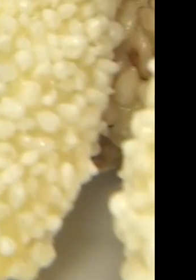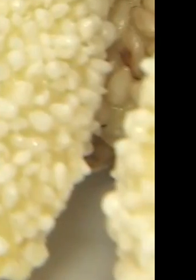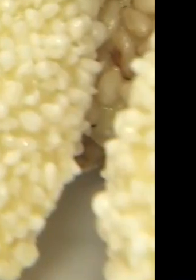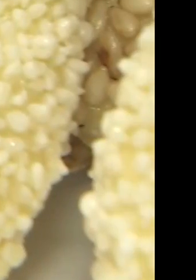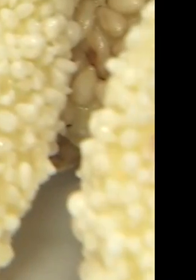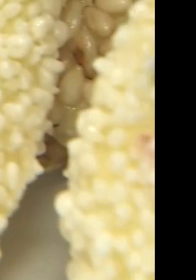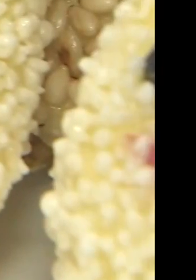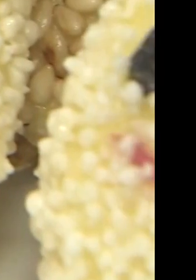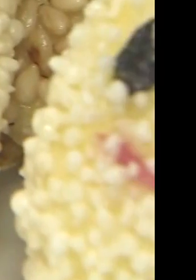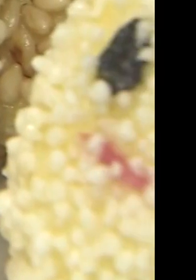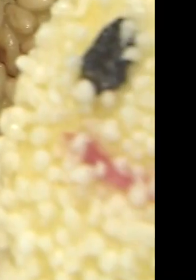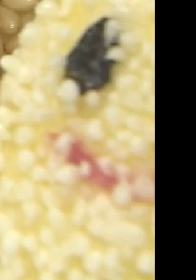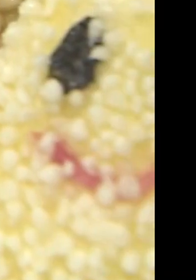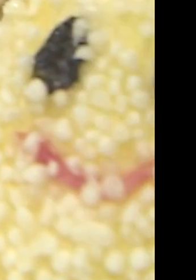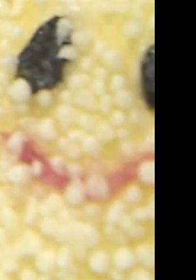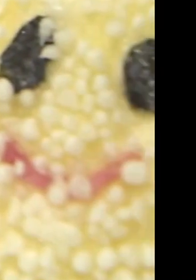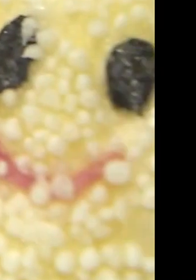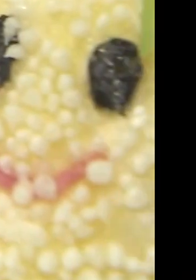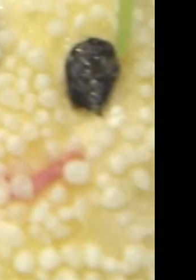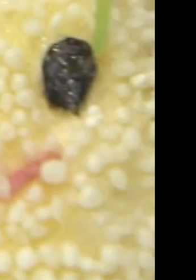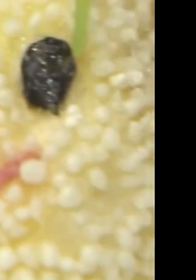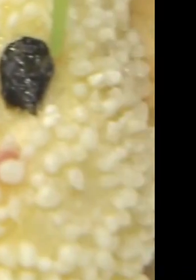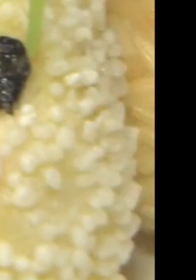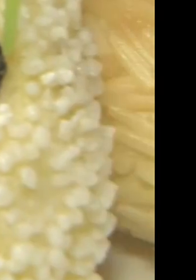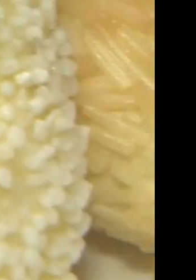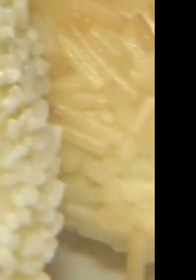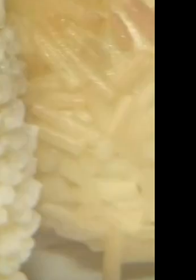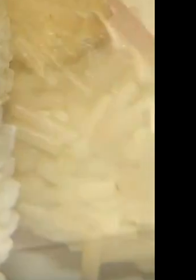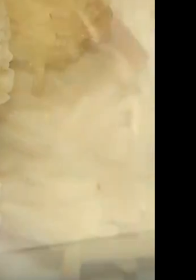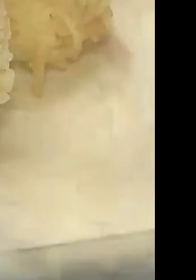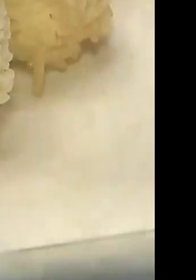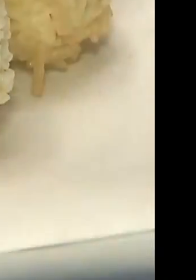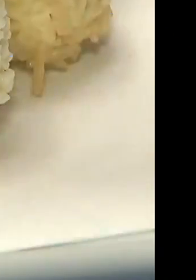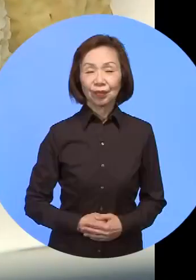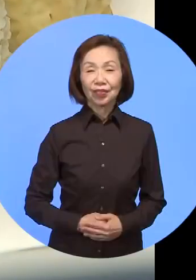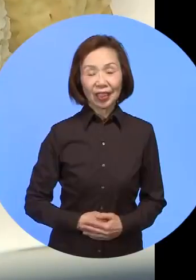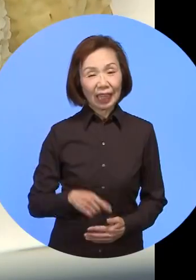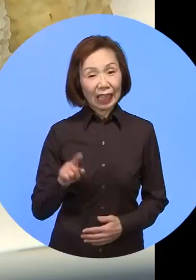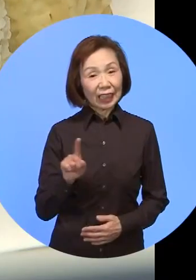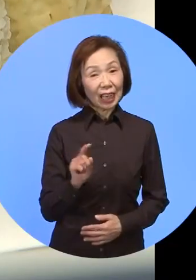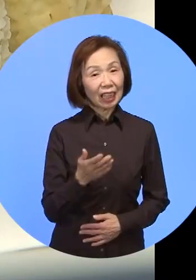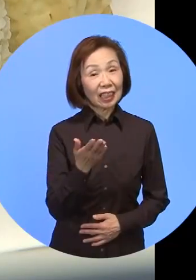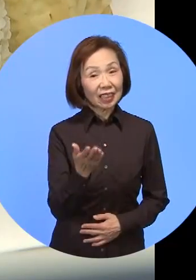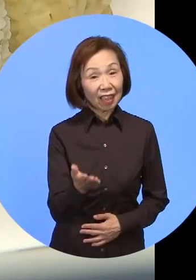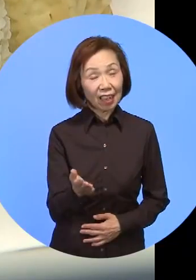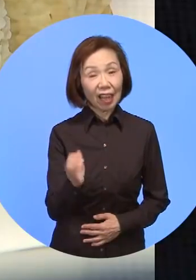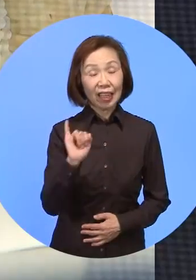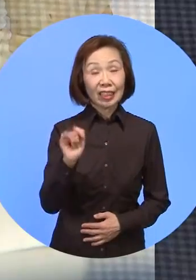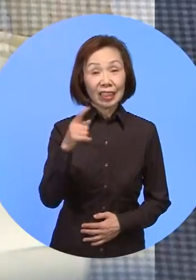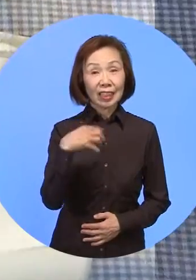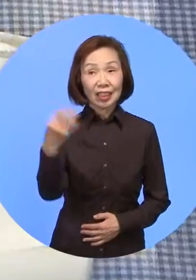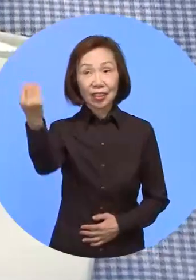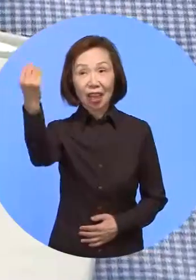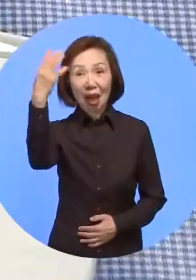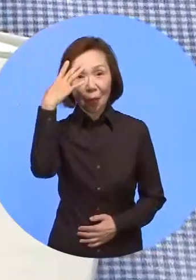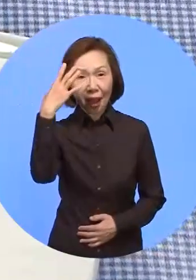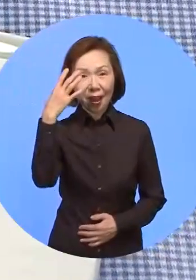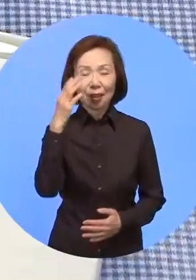三つ葉を目の部分に添えて完成。いかがでしたか？インスタ映え間違いなしです